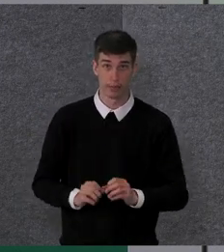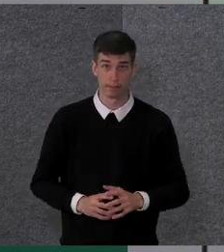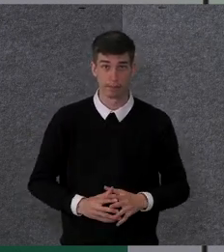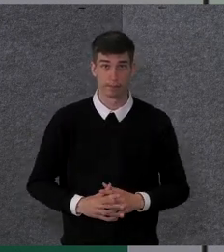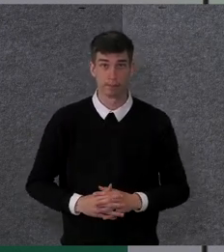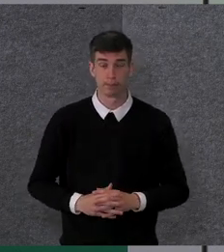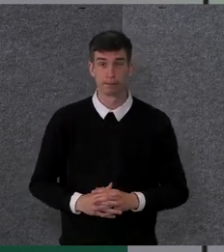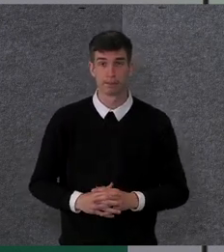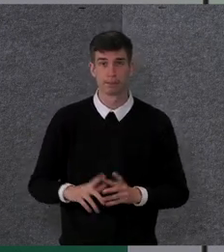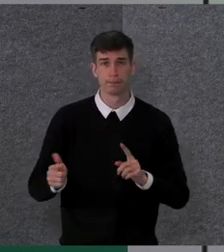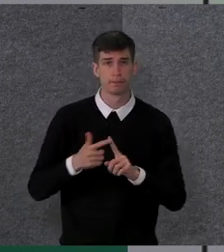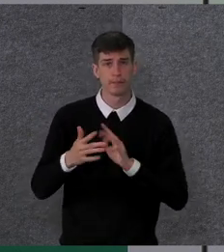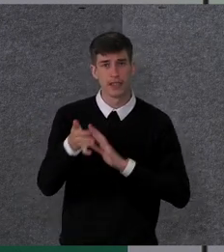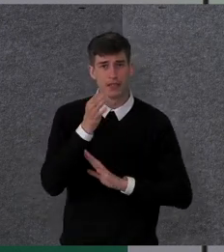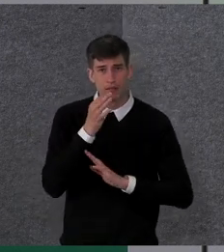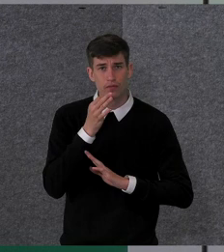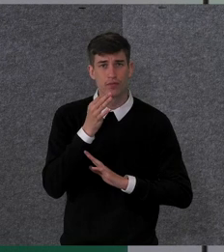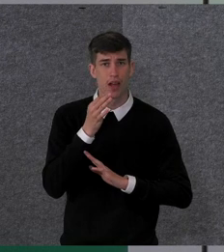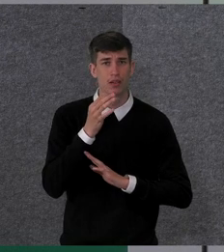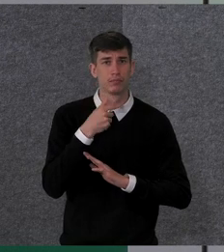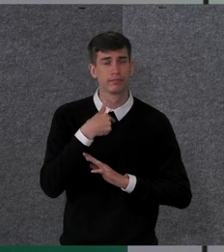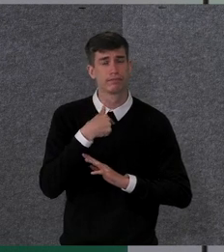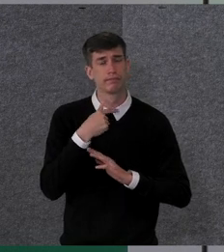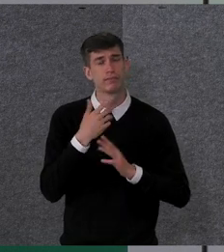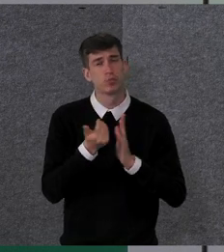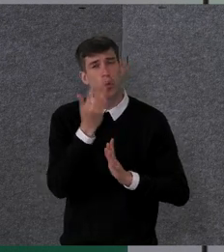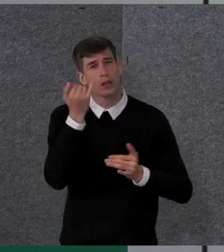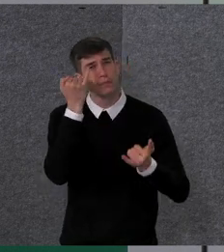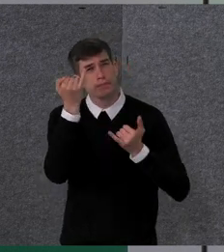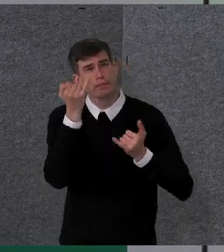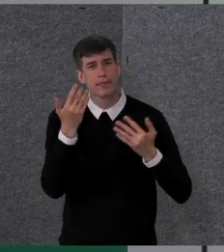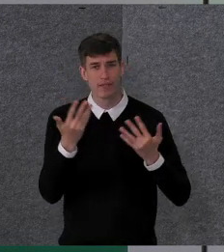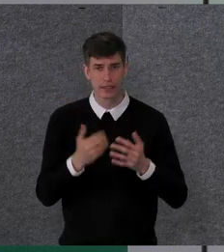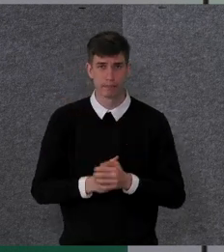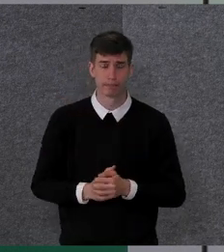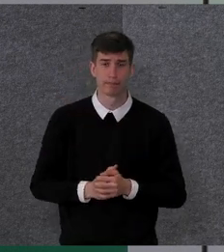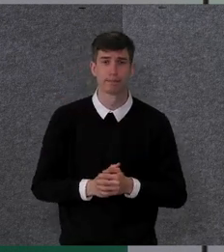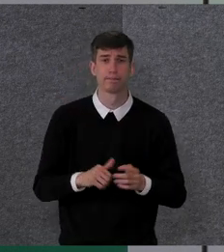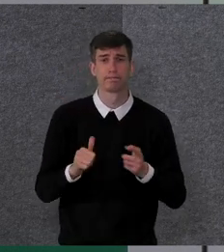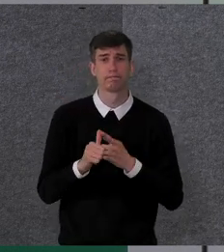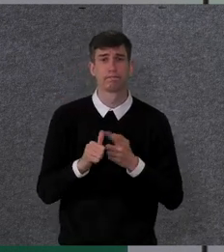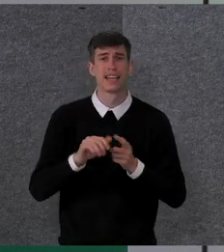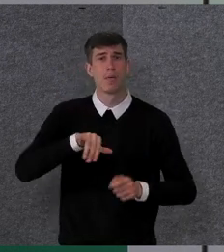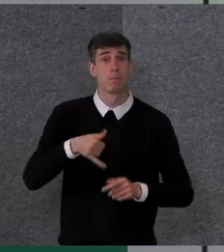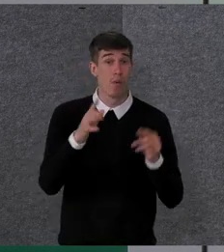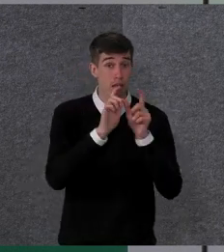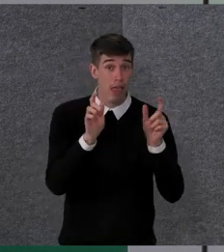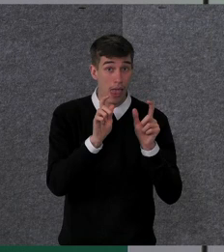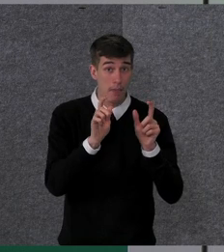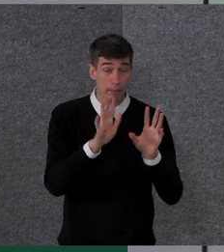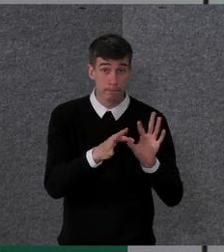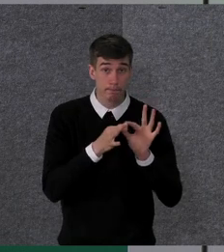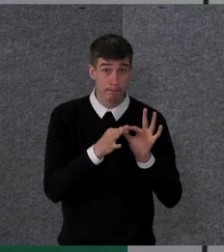Zur zweiten Frage, welche konkreten Initiativen sind das? Also zwei Projekte, die mir besonders am Herzen liegen,